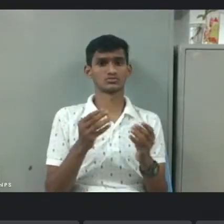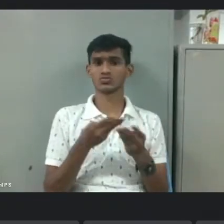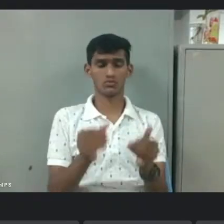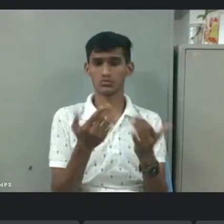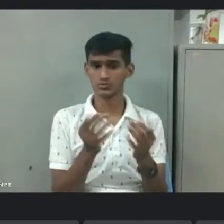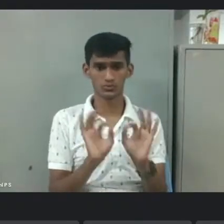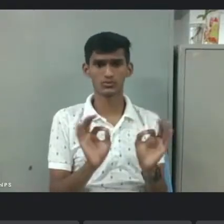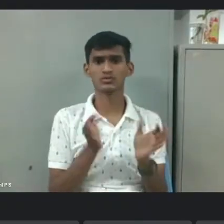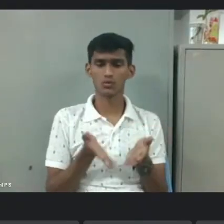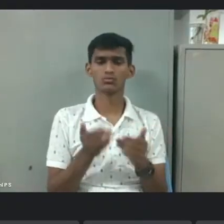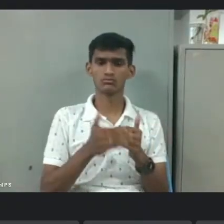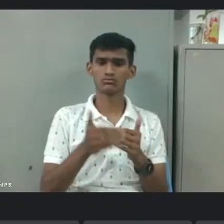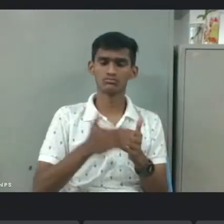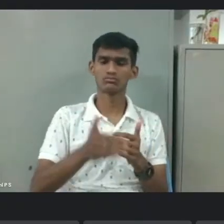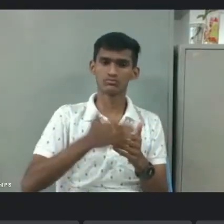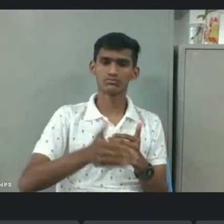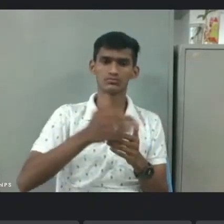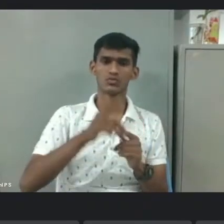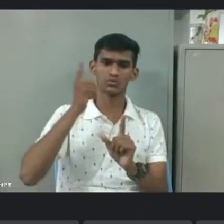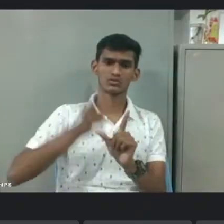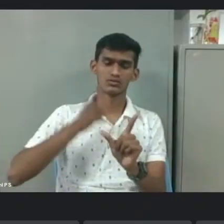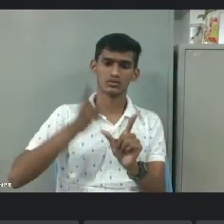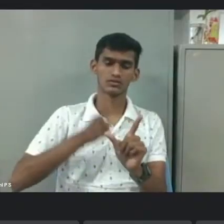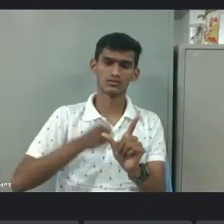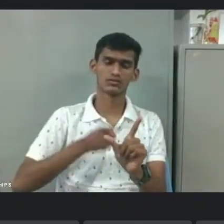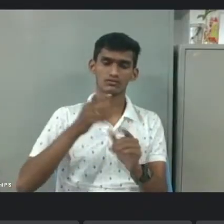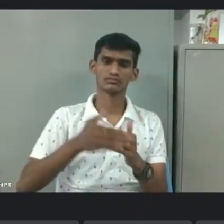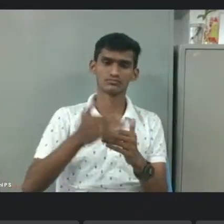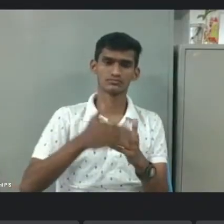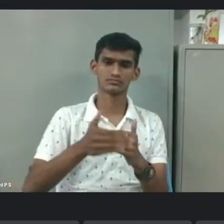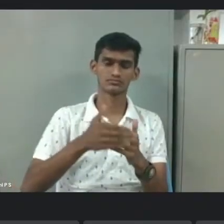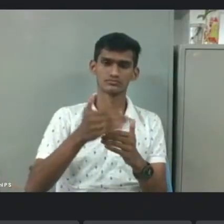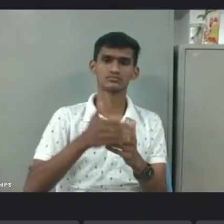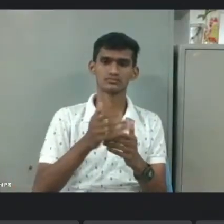ഓൺഗോയിങ് പ്രോസസ്സാണ്. അത് വർഷങ്ങൾ നീണ്ടു നിൽക്കുന്ന, അല്ലെങ്കിൽ നമ്മളുടെ ആ ഒരു